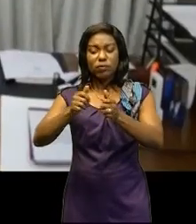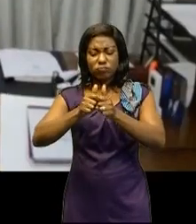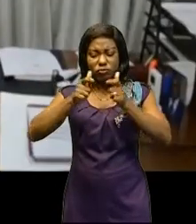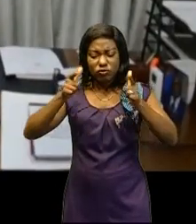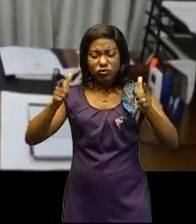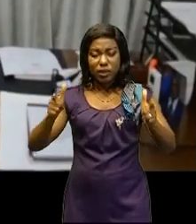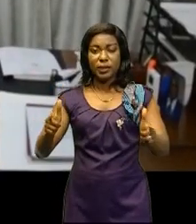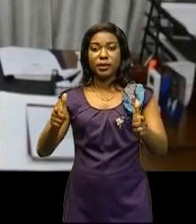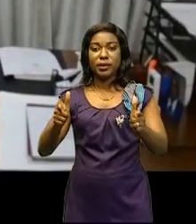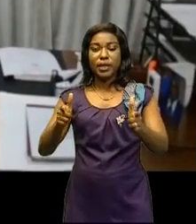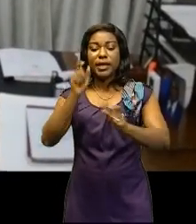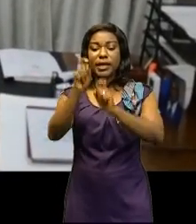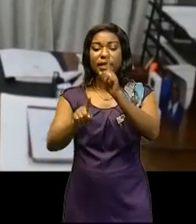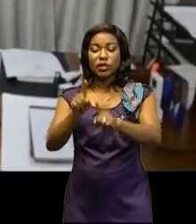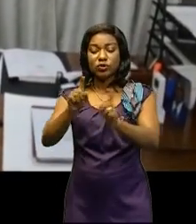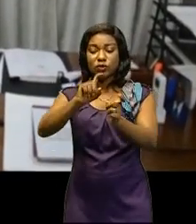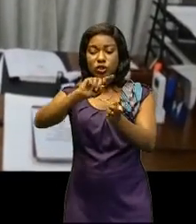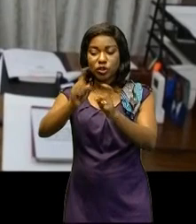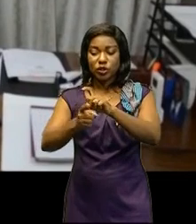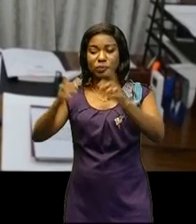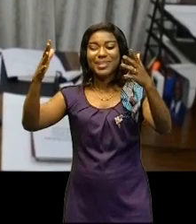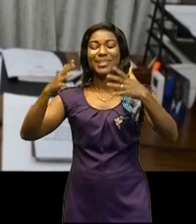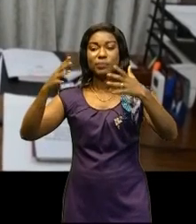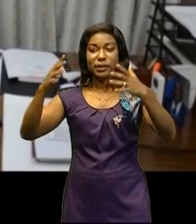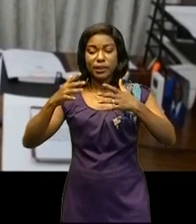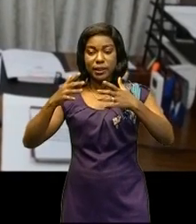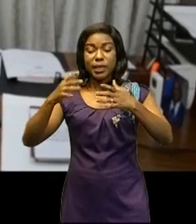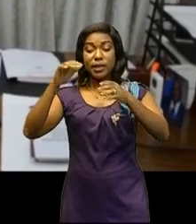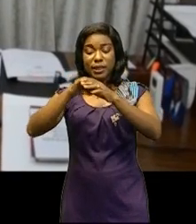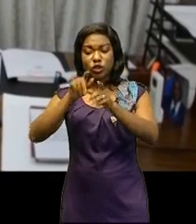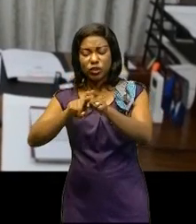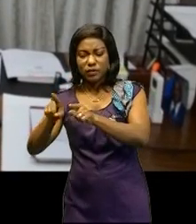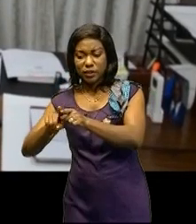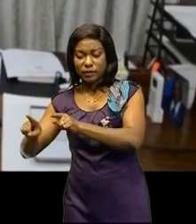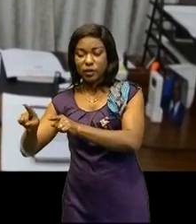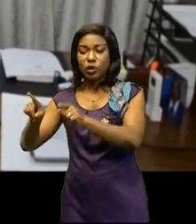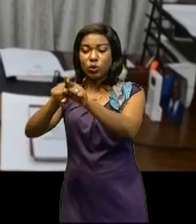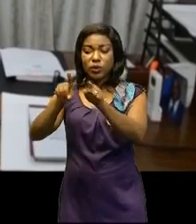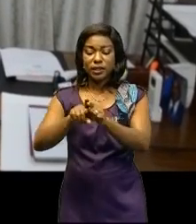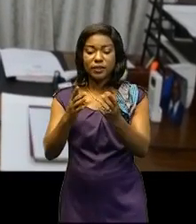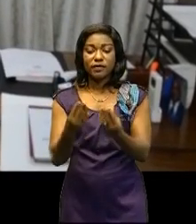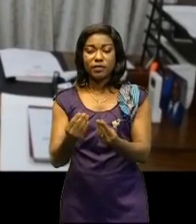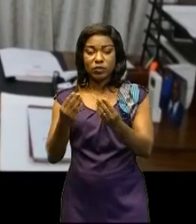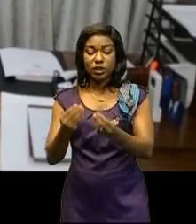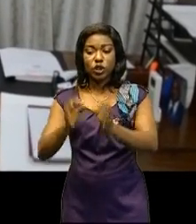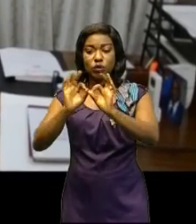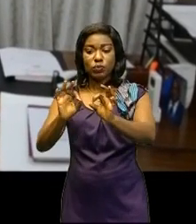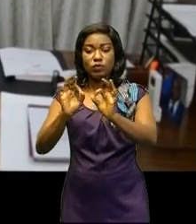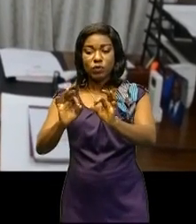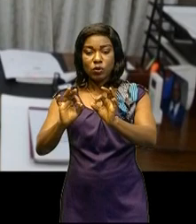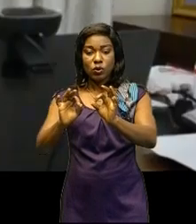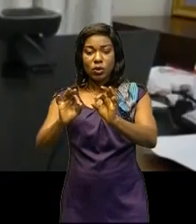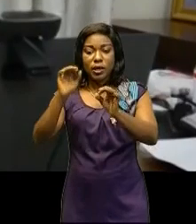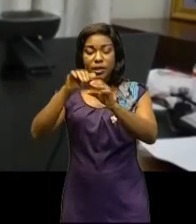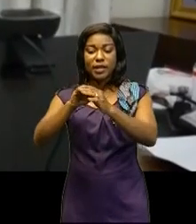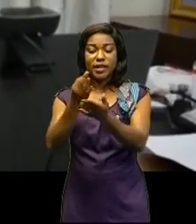possible les questions du changement climatique, de la biodiversité, et de favoriser l'innovation des systèmes dans